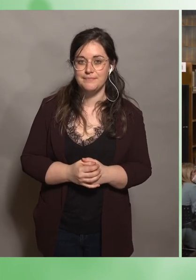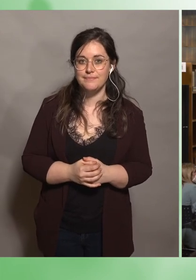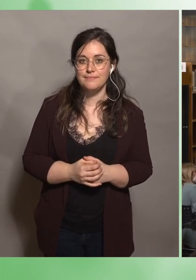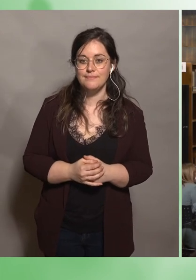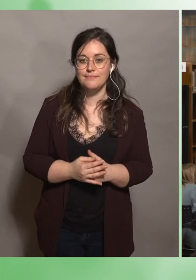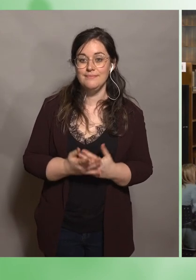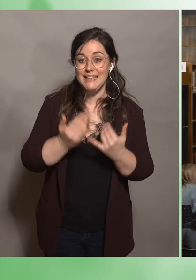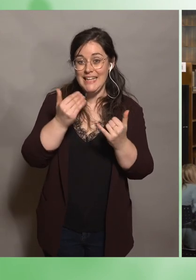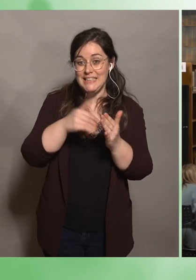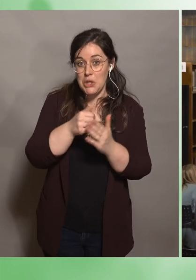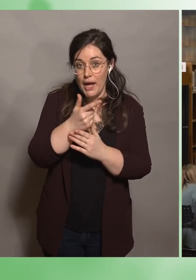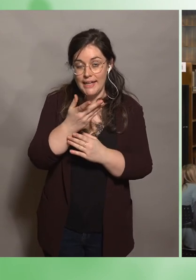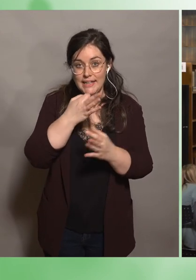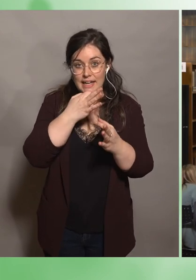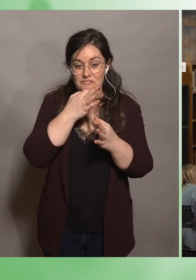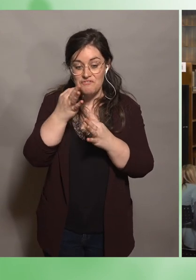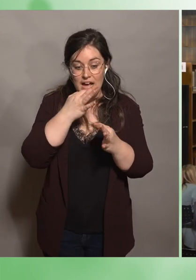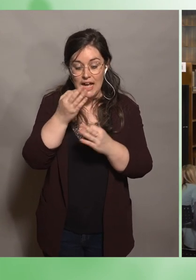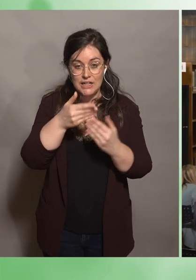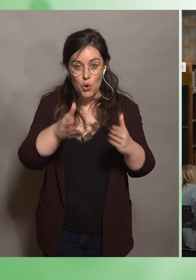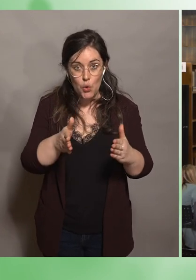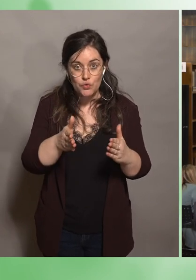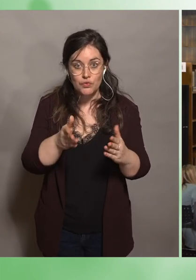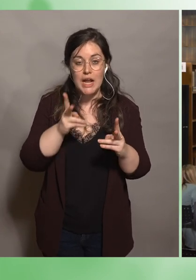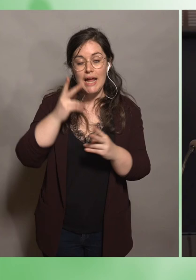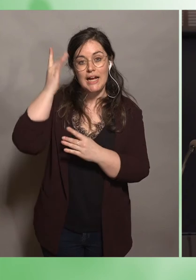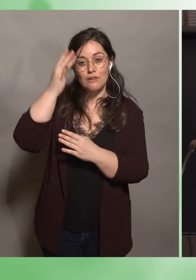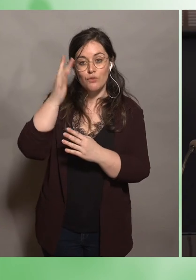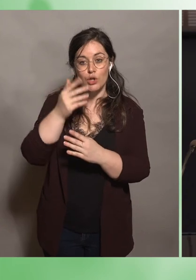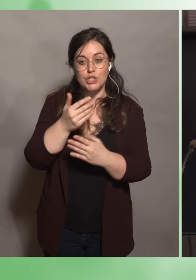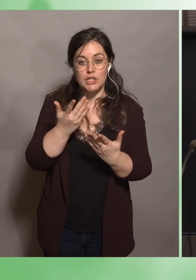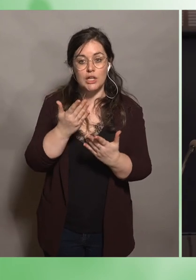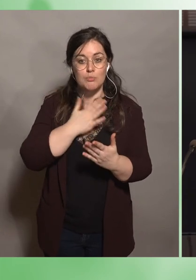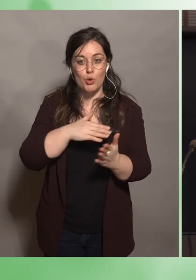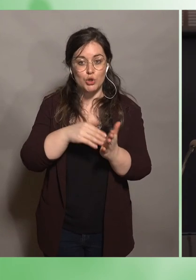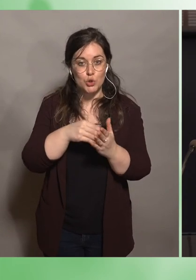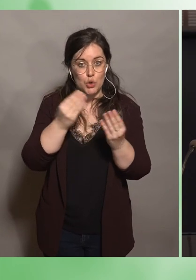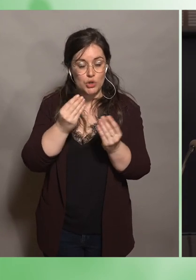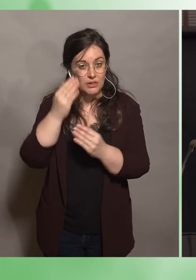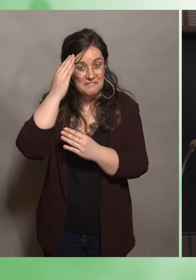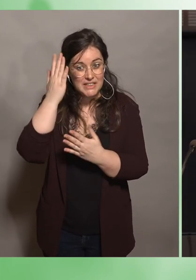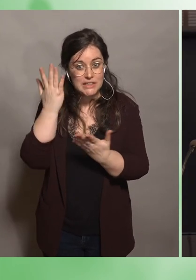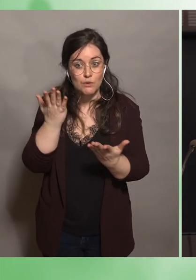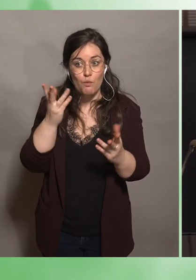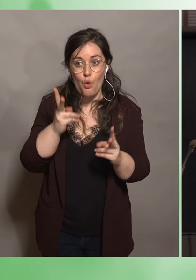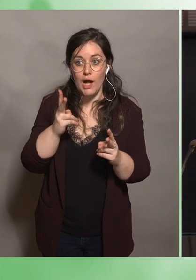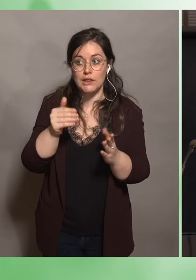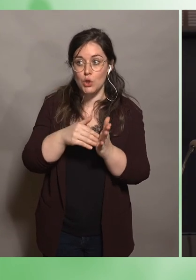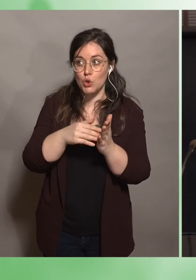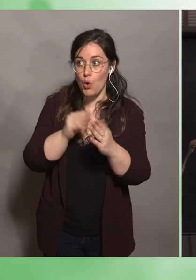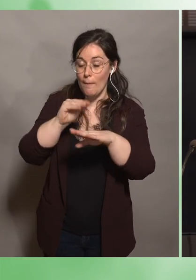Es sind noch ein paar Fragen offen geblieben. Ich kann mir vorstellen, dass vielleicht der eine oder die andere noch etwas wissen möchte. Wo kann man sich denn da noch